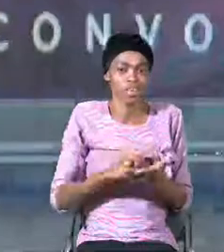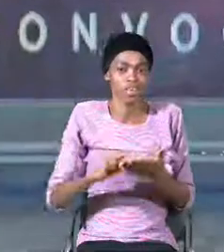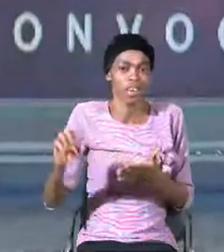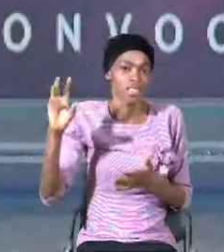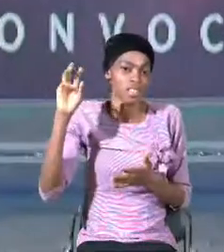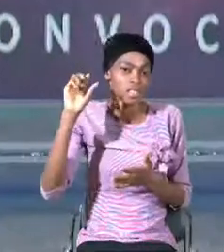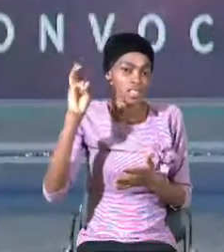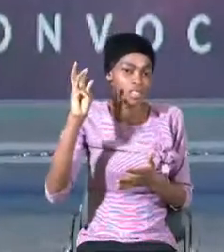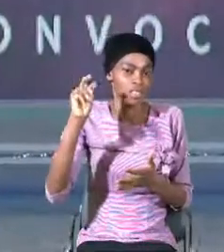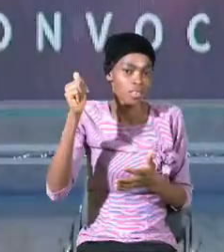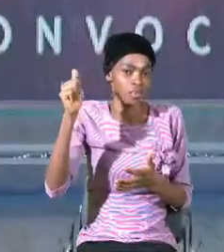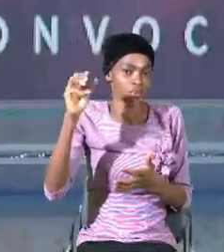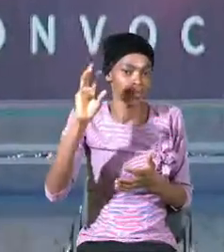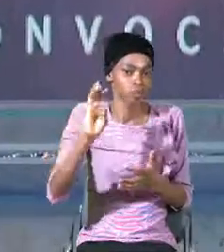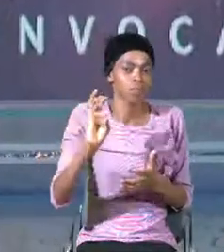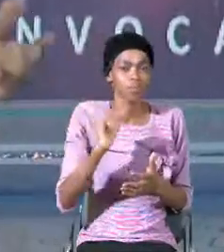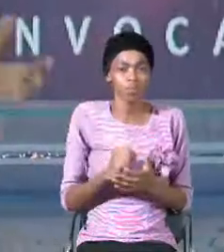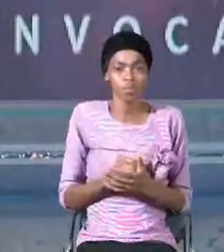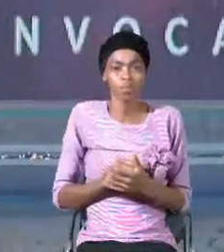verset 16.